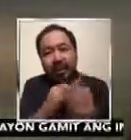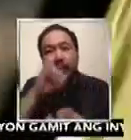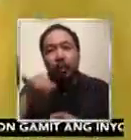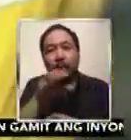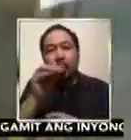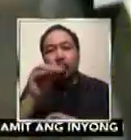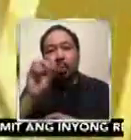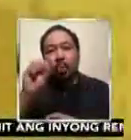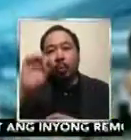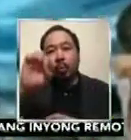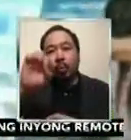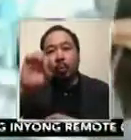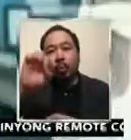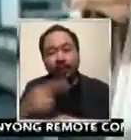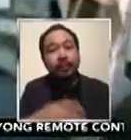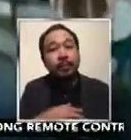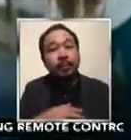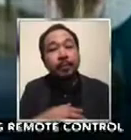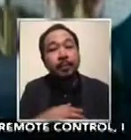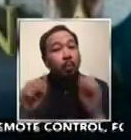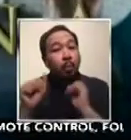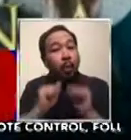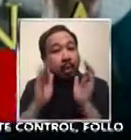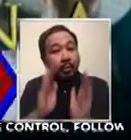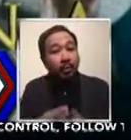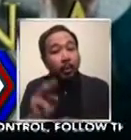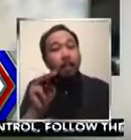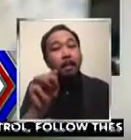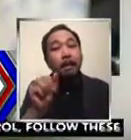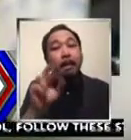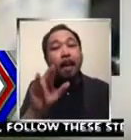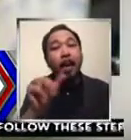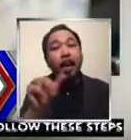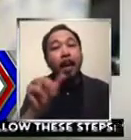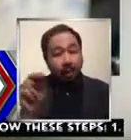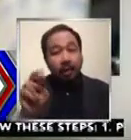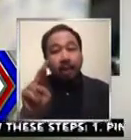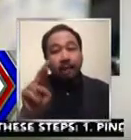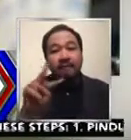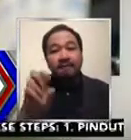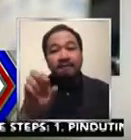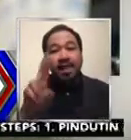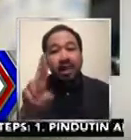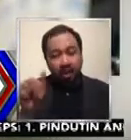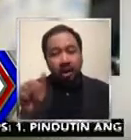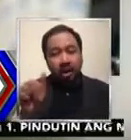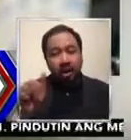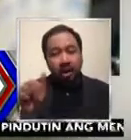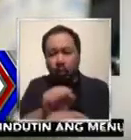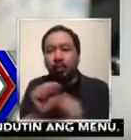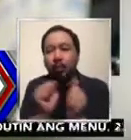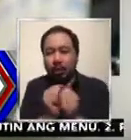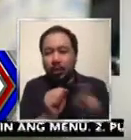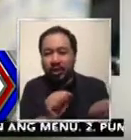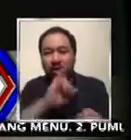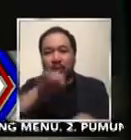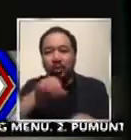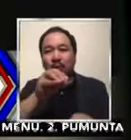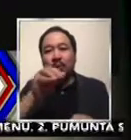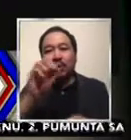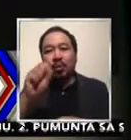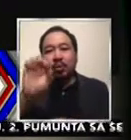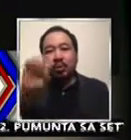Maren Rivera, nakatrabaho si Seth sa weekly drama anthology na Tadhana at nagpaabot ng pakikiramay sa kanyang